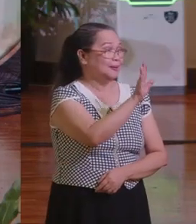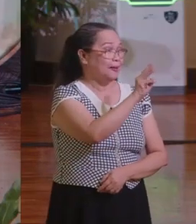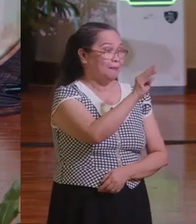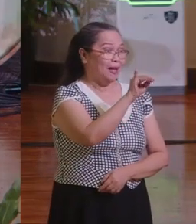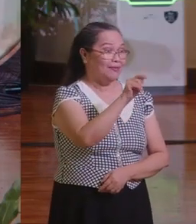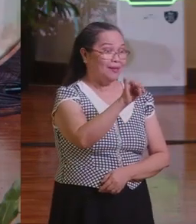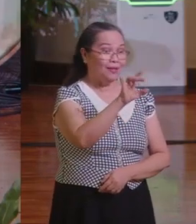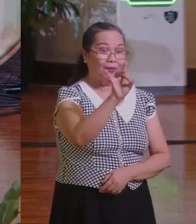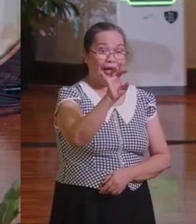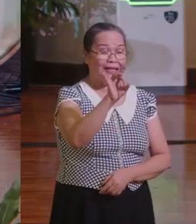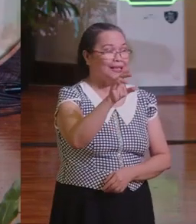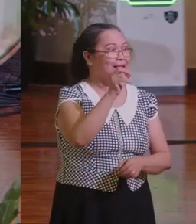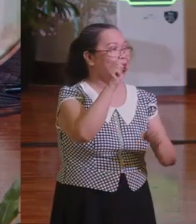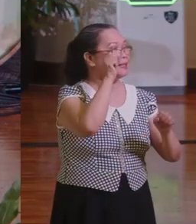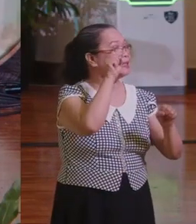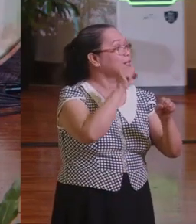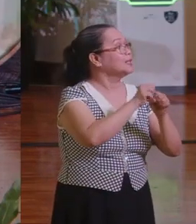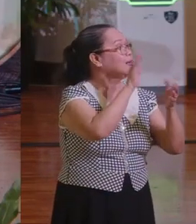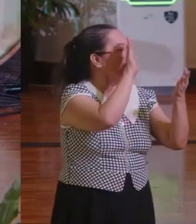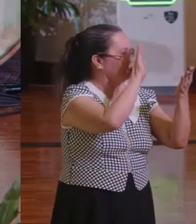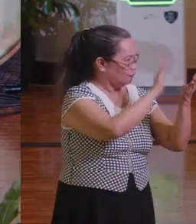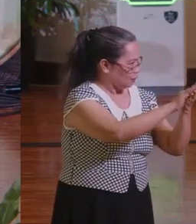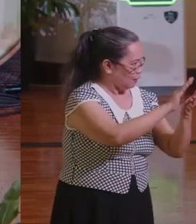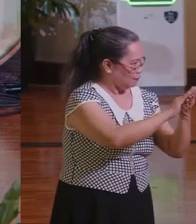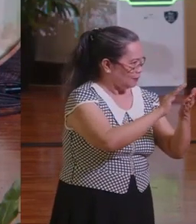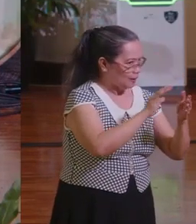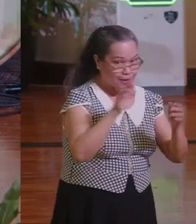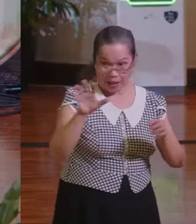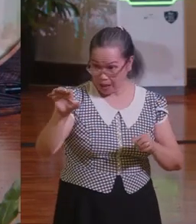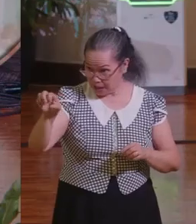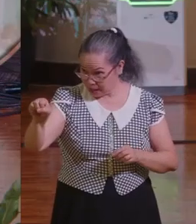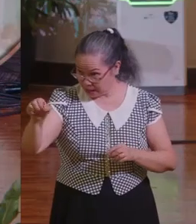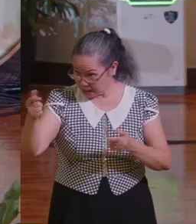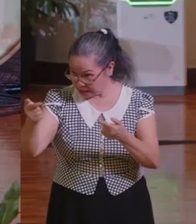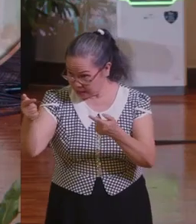ay pagpapatawad, hindi pagtitiwalag.